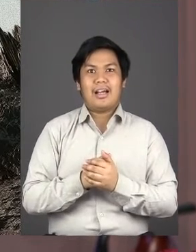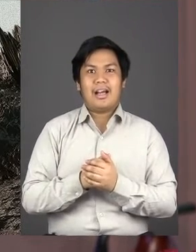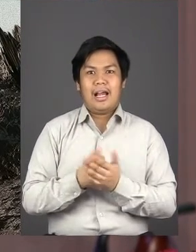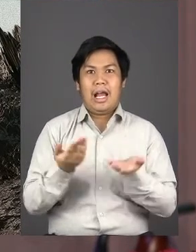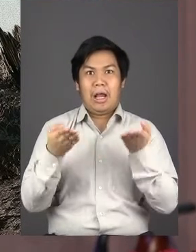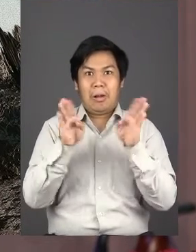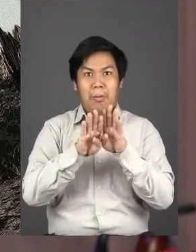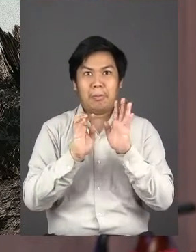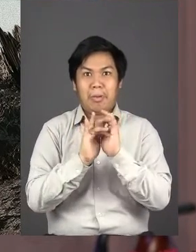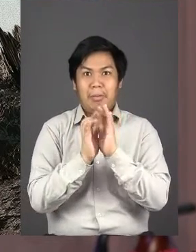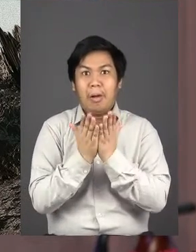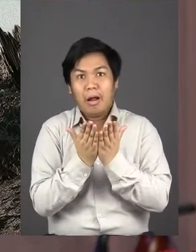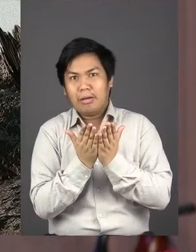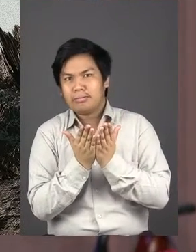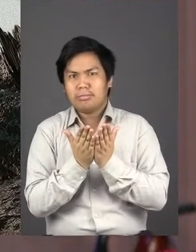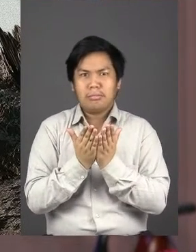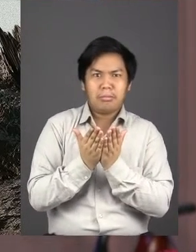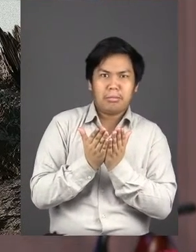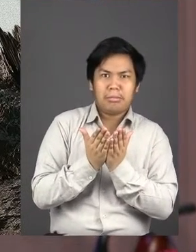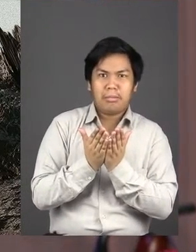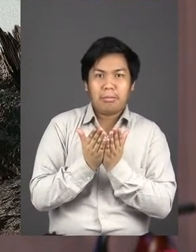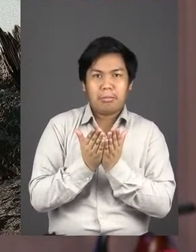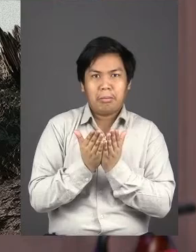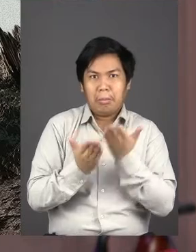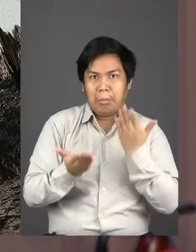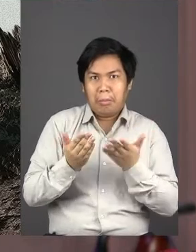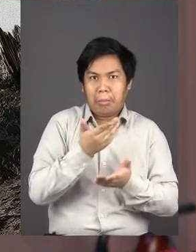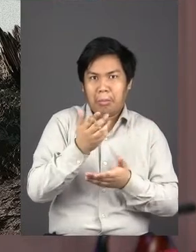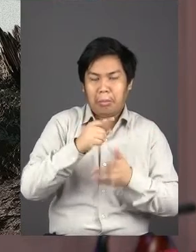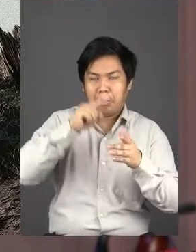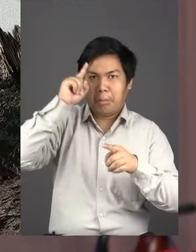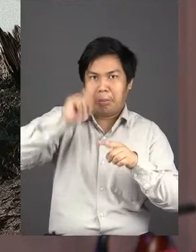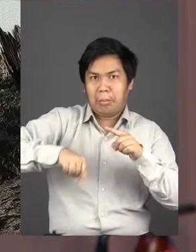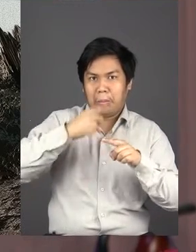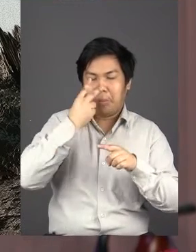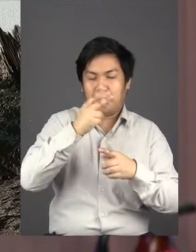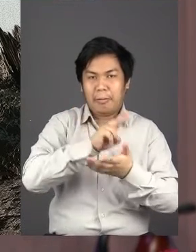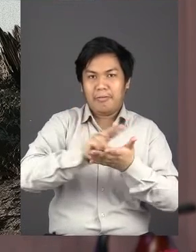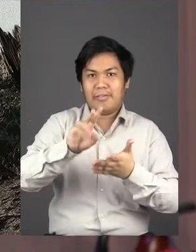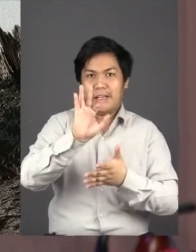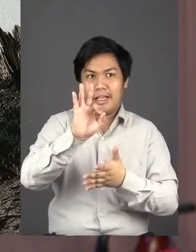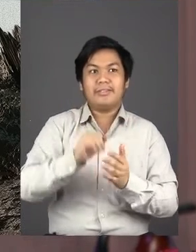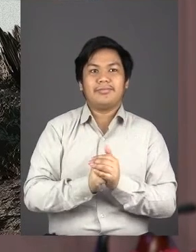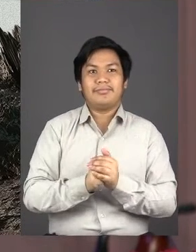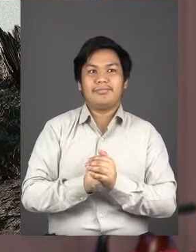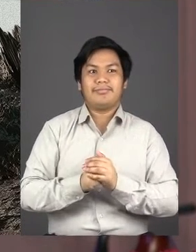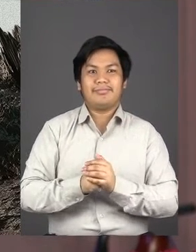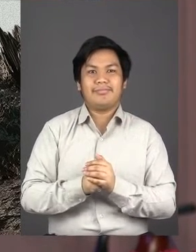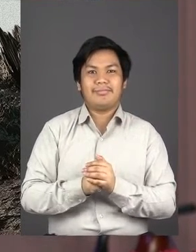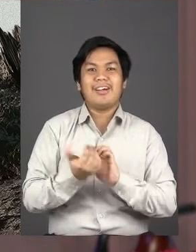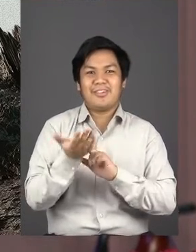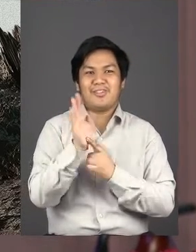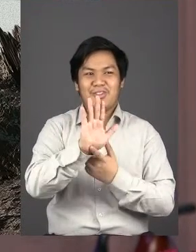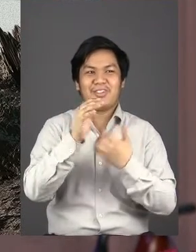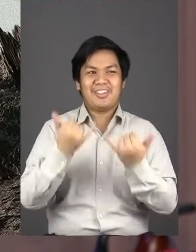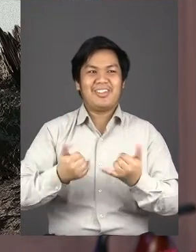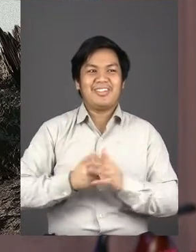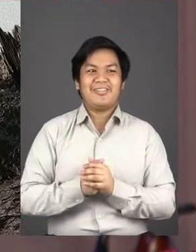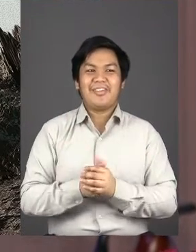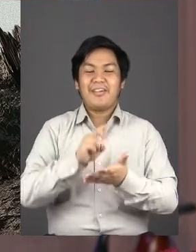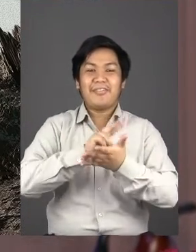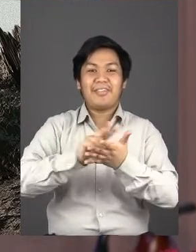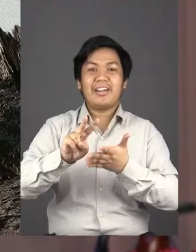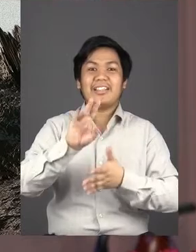Biblia nyo, no? Kaya hindi nyo makita ang verse 9. O ayan, nandyan ang verse 9. Verse